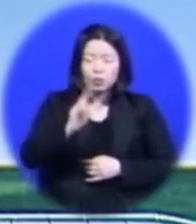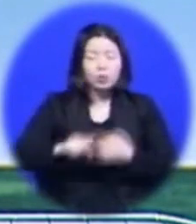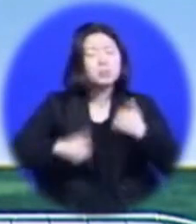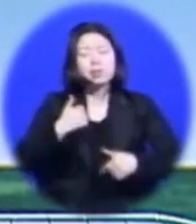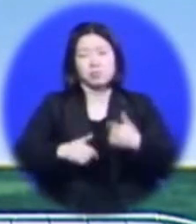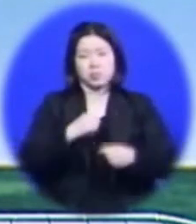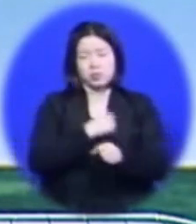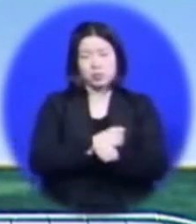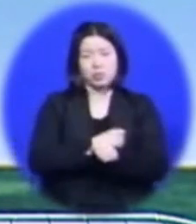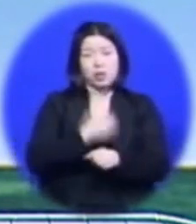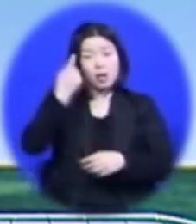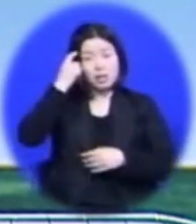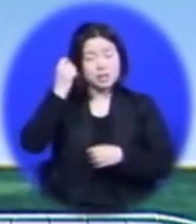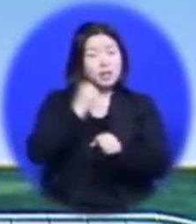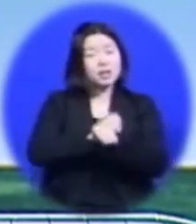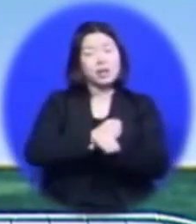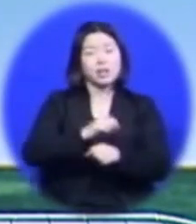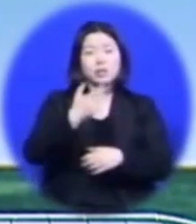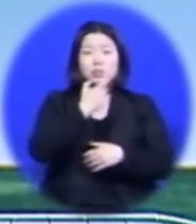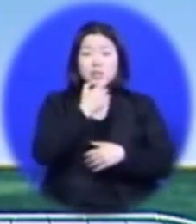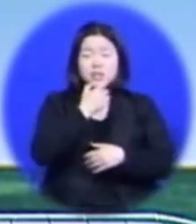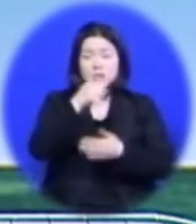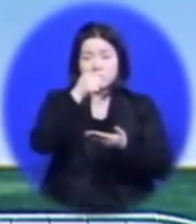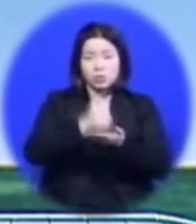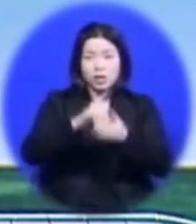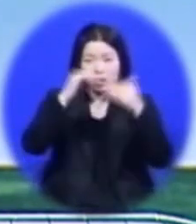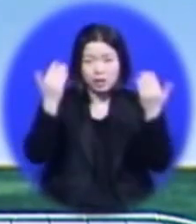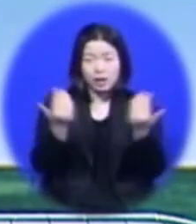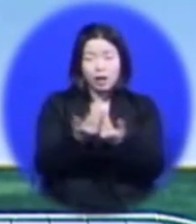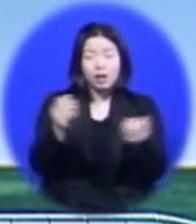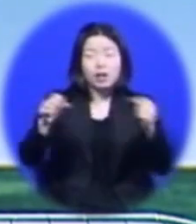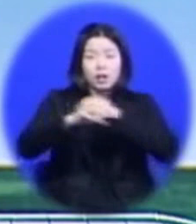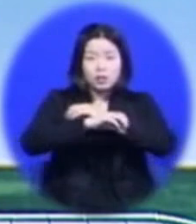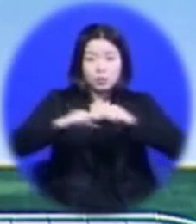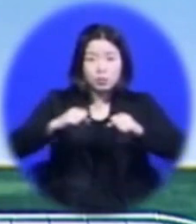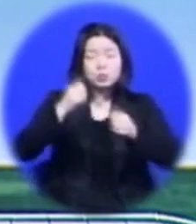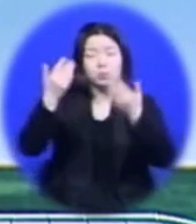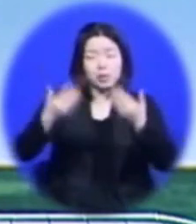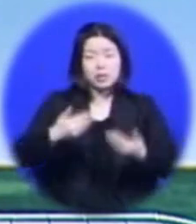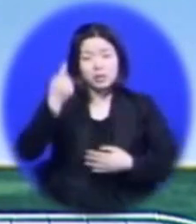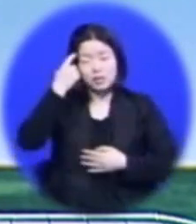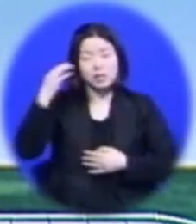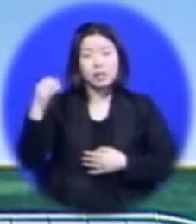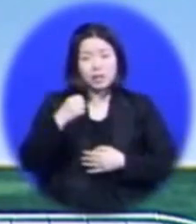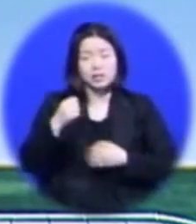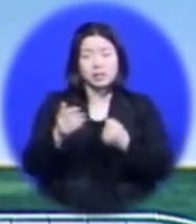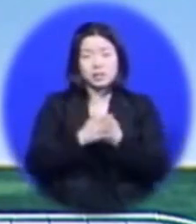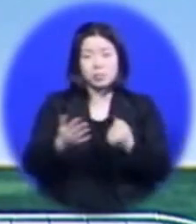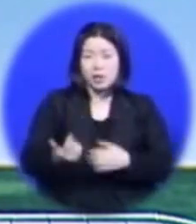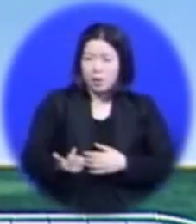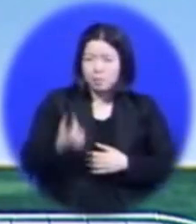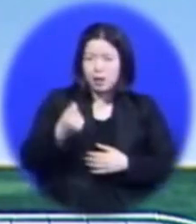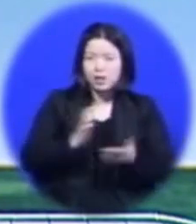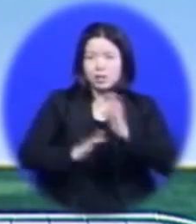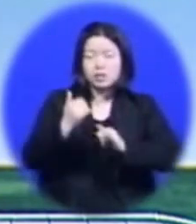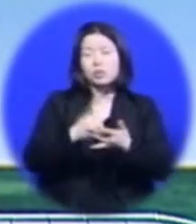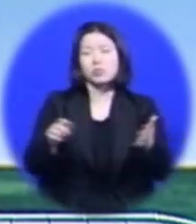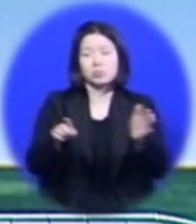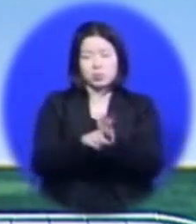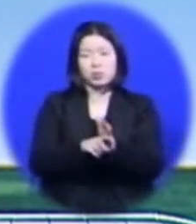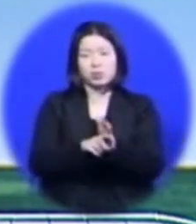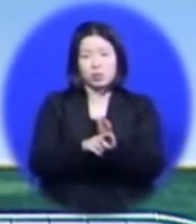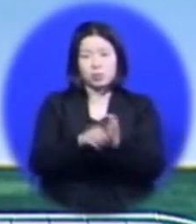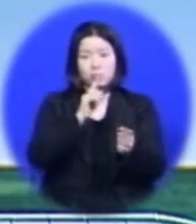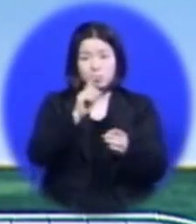그랬어요. 생각하기도 싫은 죄가 다 용서받는다니. 자기는 그래서 얼른 예수를 믿었다고